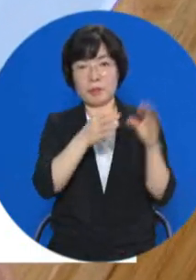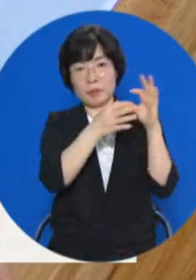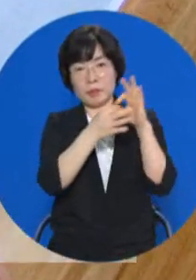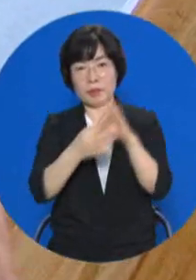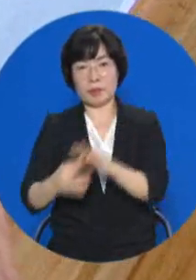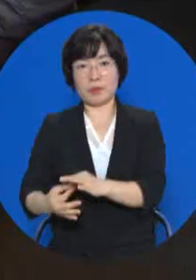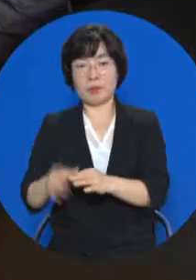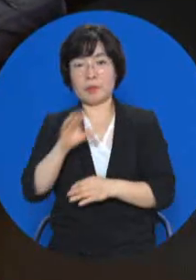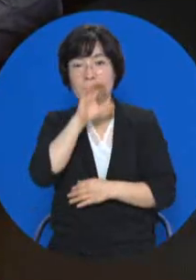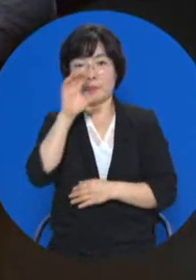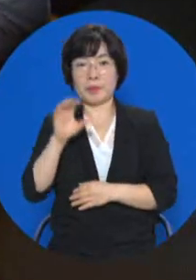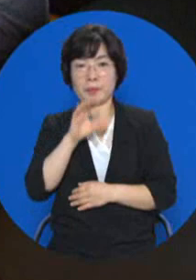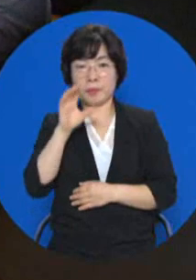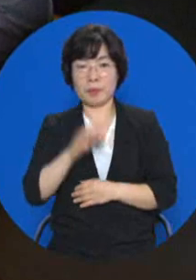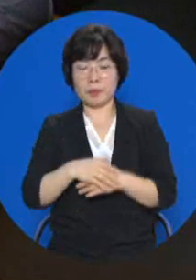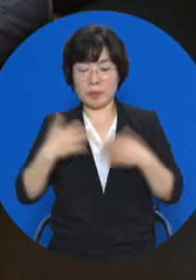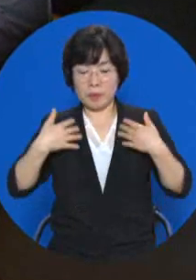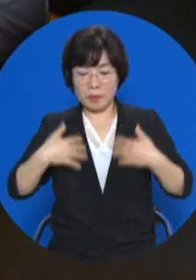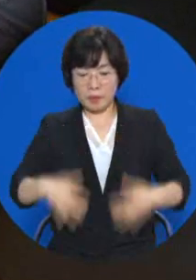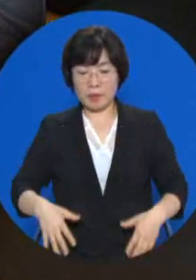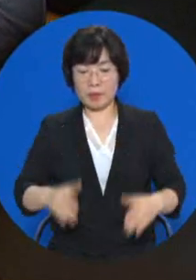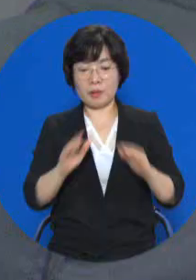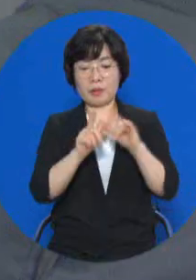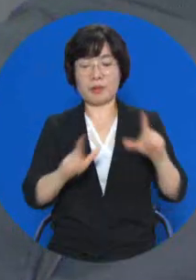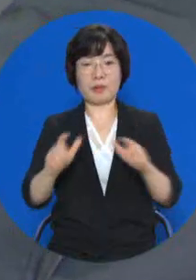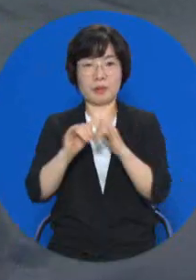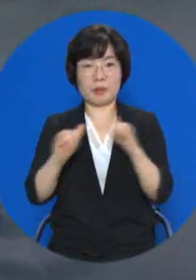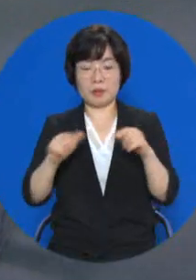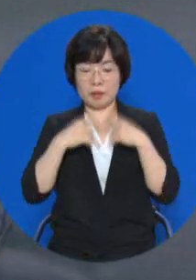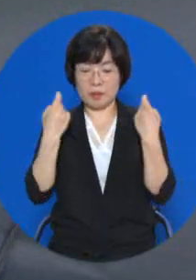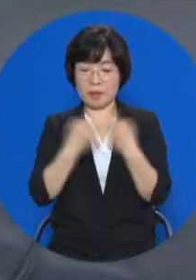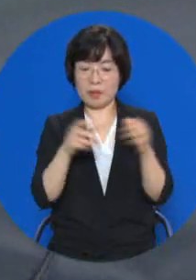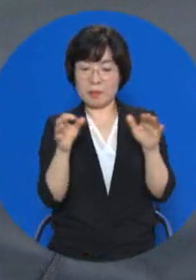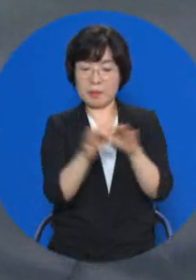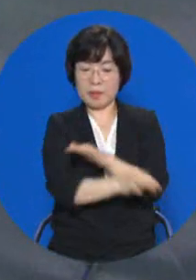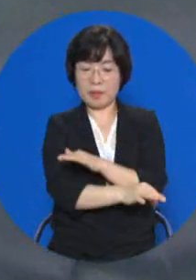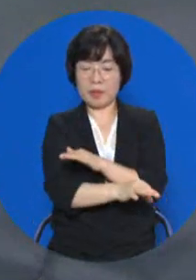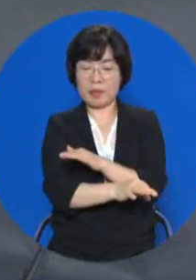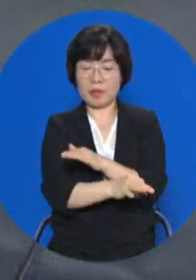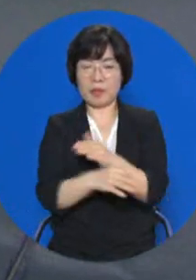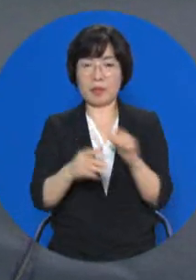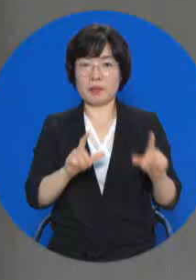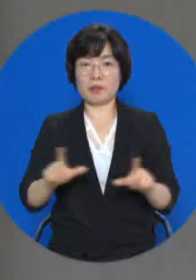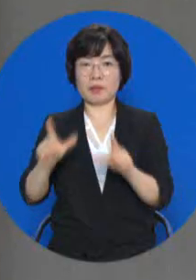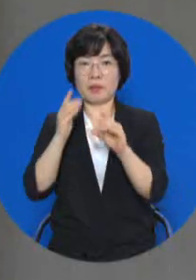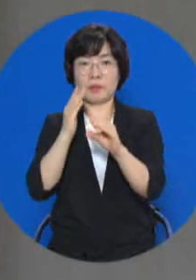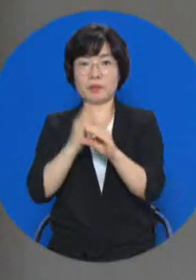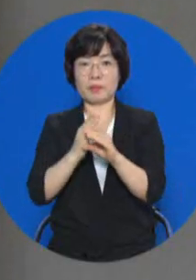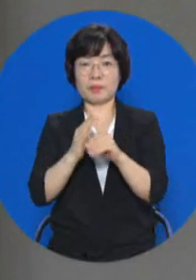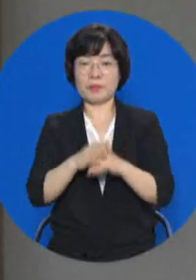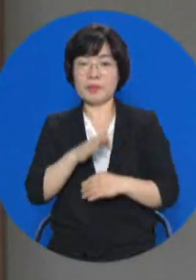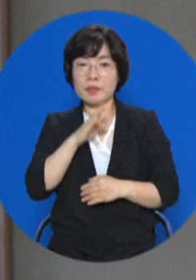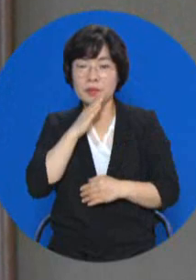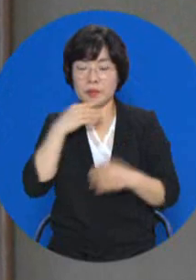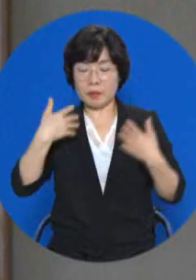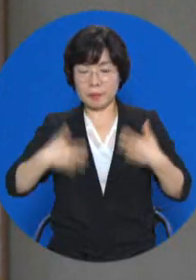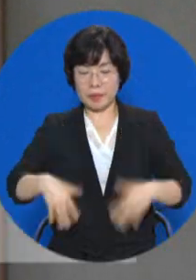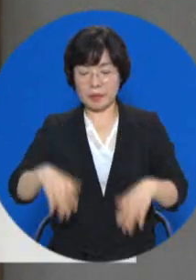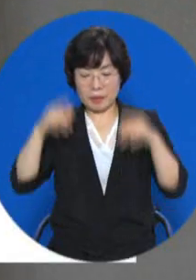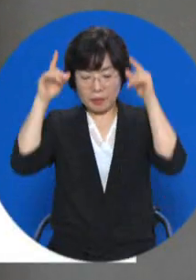상황. 지친 입주민들은 대부분 사비를 들여 집을 고쳐 살고 있습니다. 정말 다